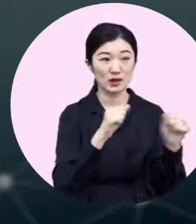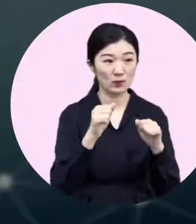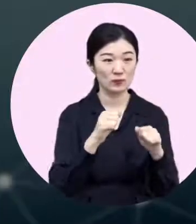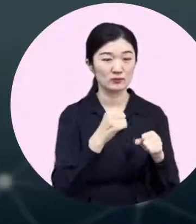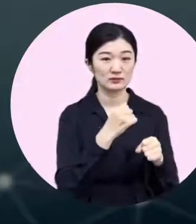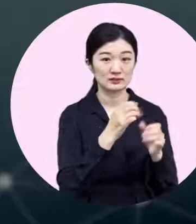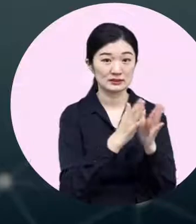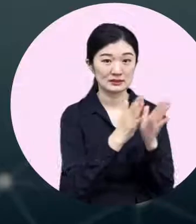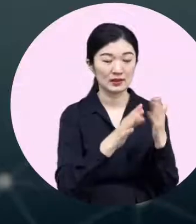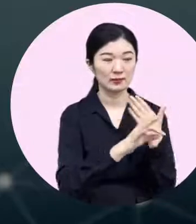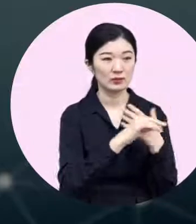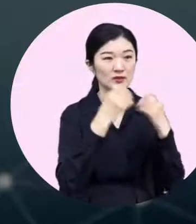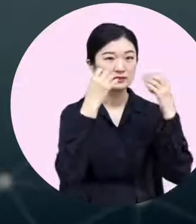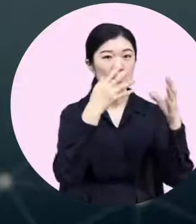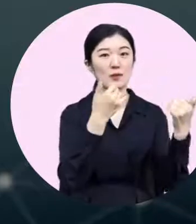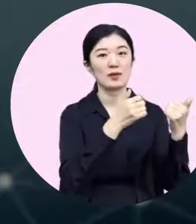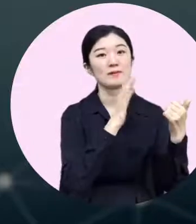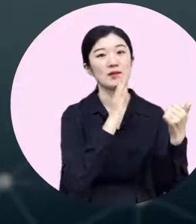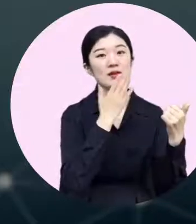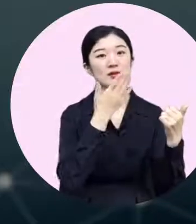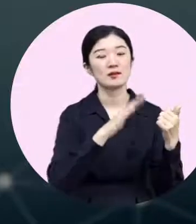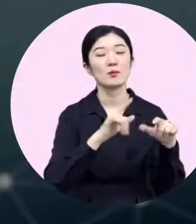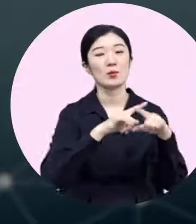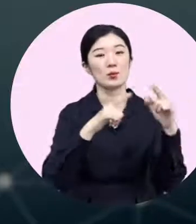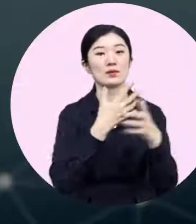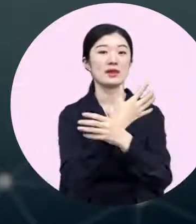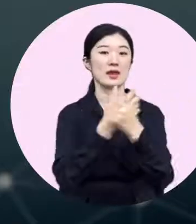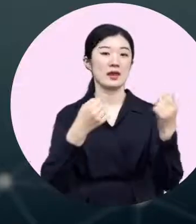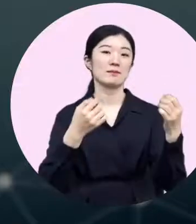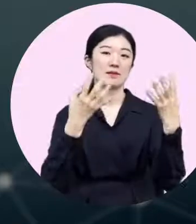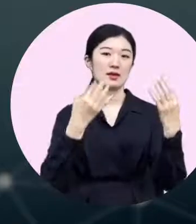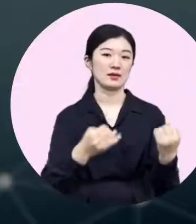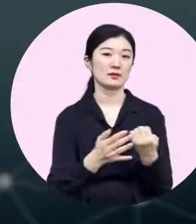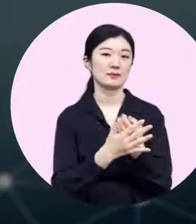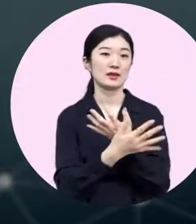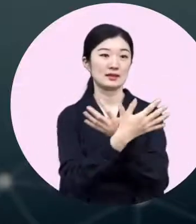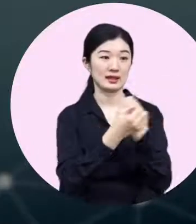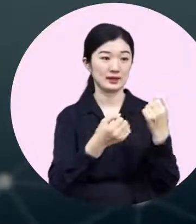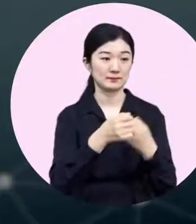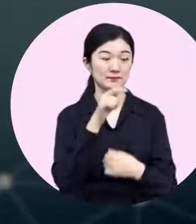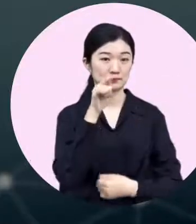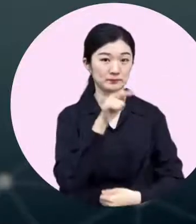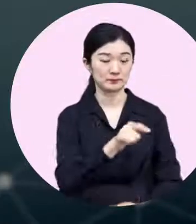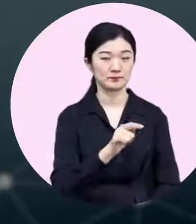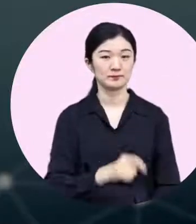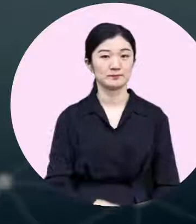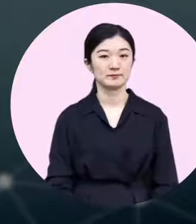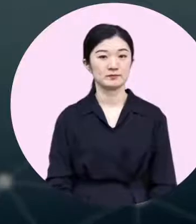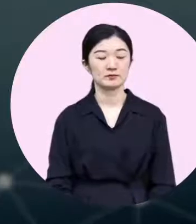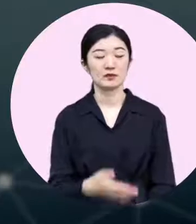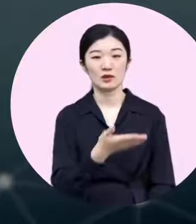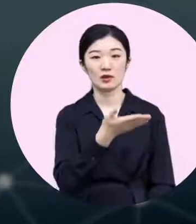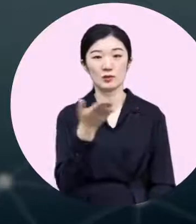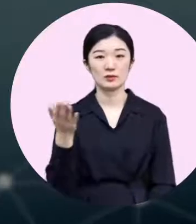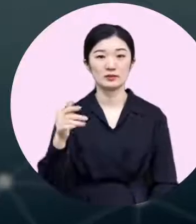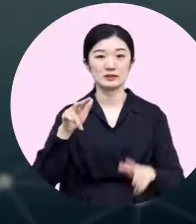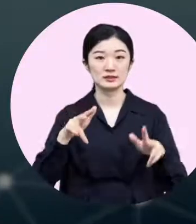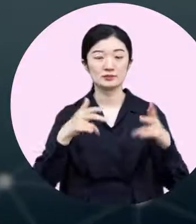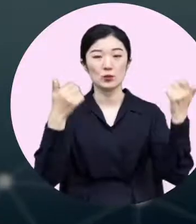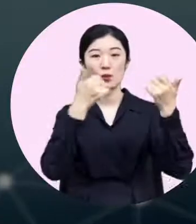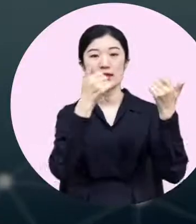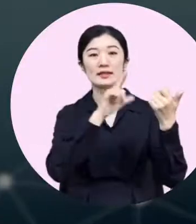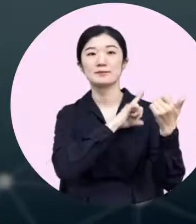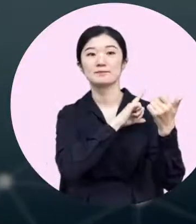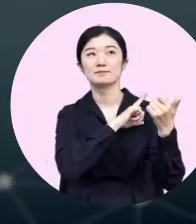이제 예약 버튼을 한번 눌러 볼게요. 보통은 회의를 예약할 일이 많기 때문에 자, 예약을 누르시면 이제 여러분들의 그 회의 제목을